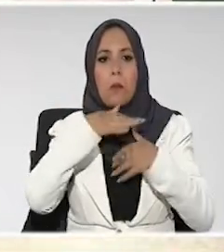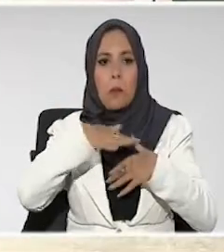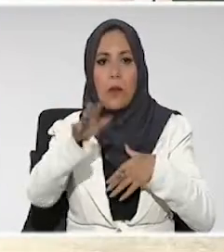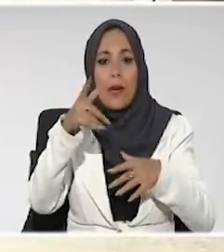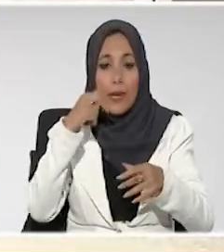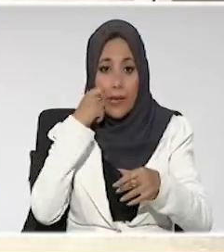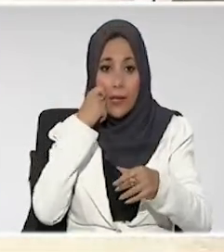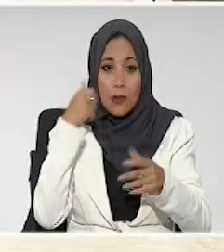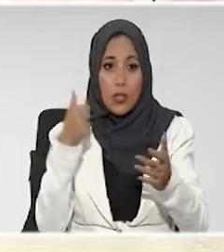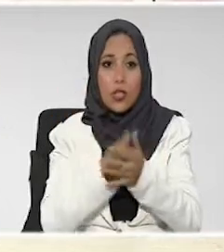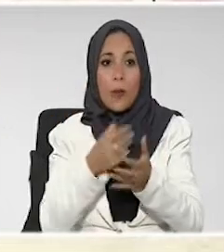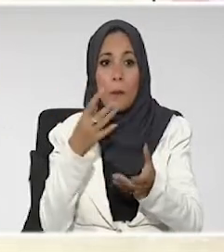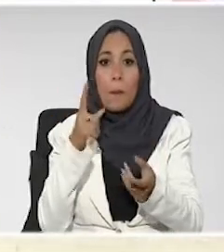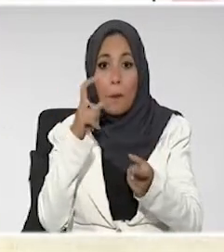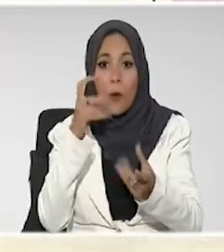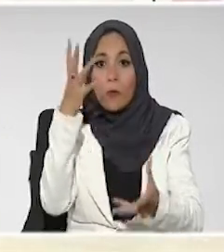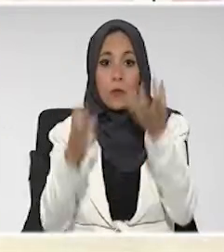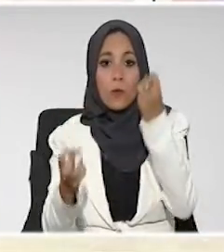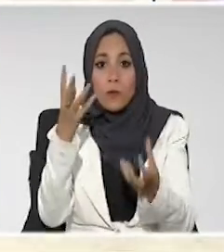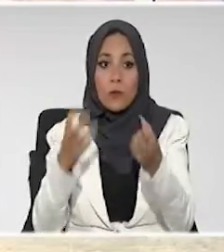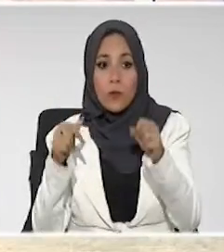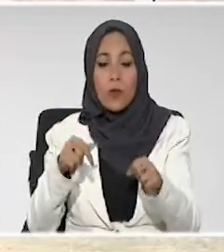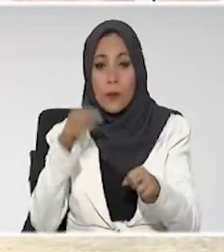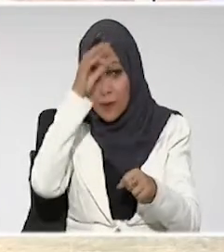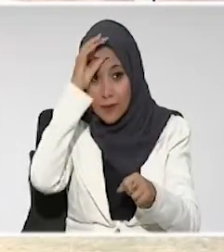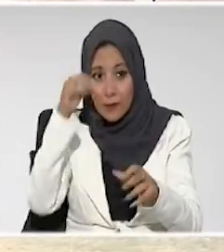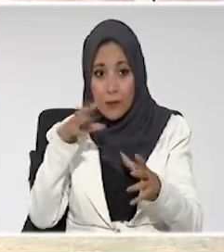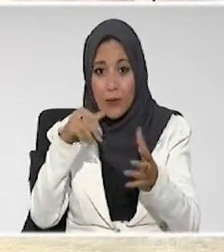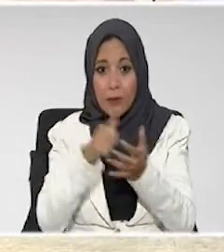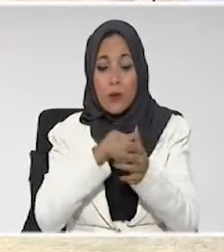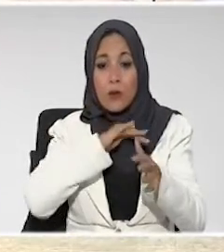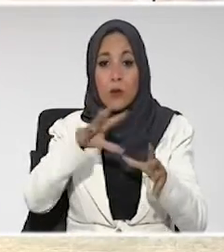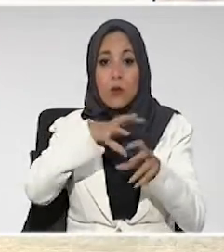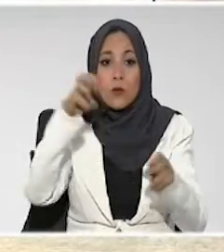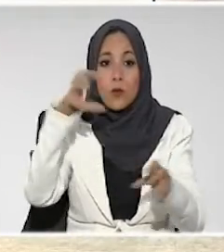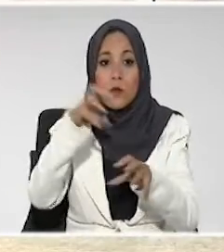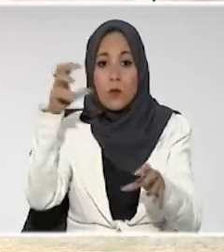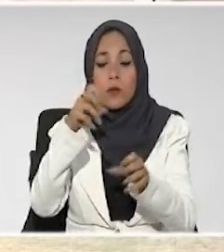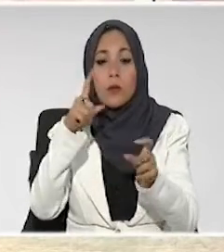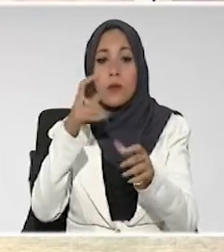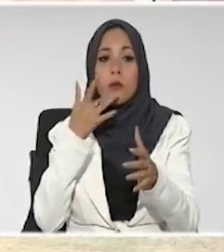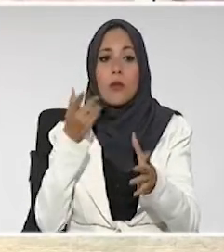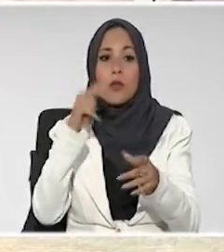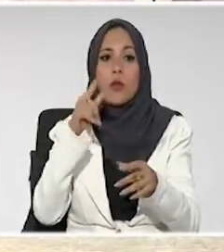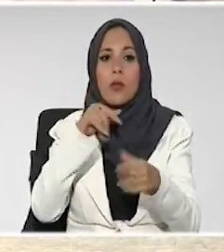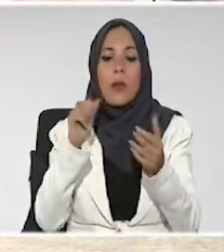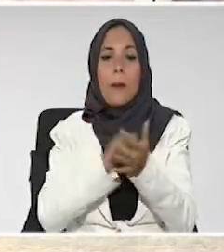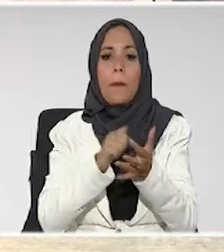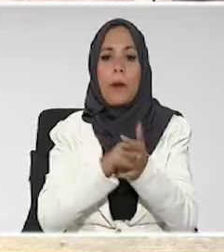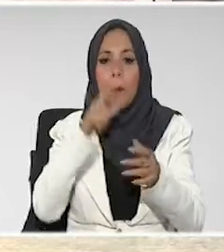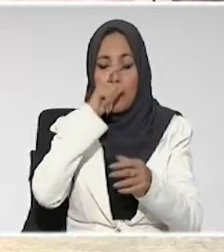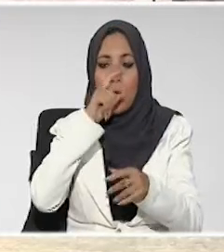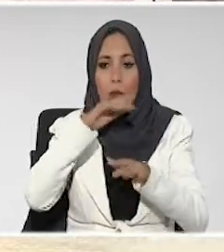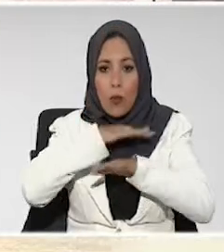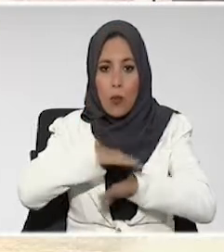بالنسبه للارض اتشبعت بالميه، فبالتالي اي ترانش موجود في البلد هنا بينزع بيدفع ميه، كل يوم تلاقي البلد غرقانه ميه.